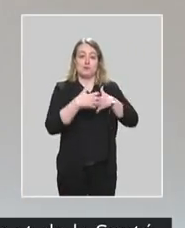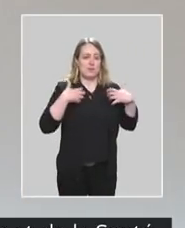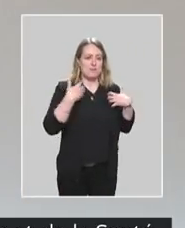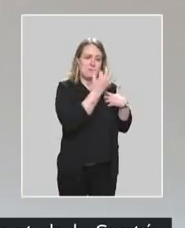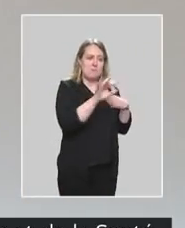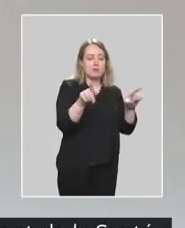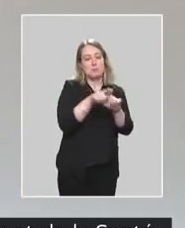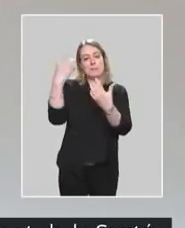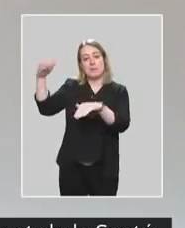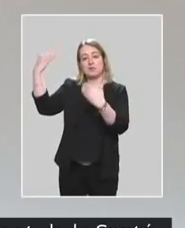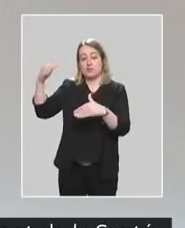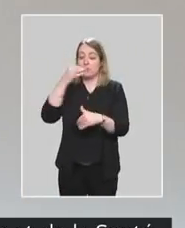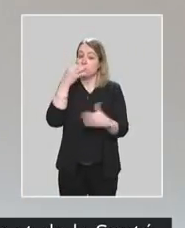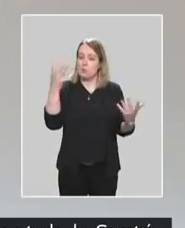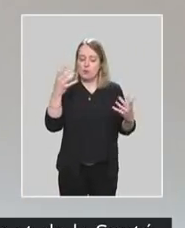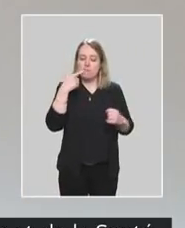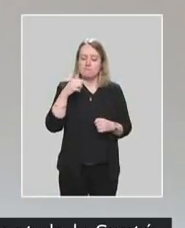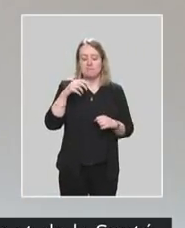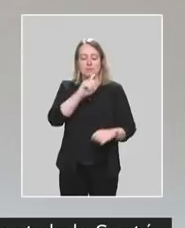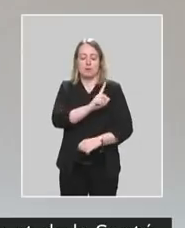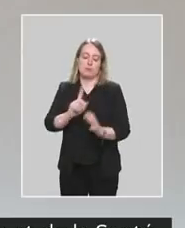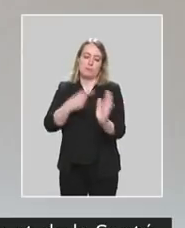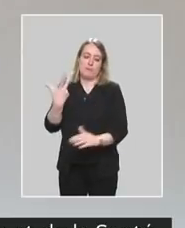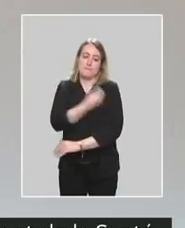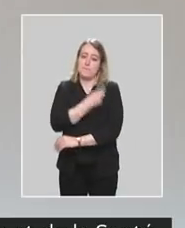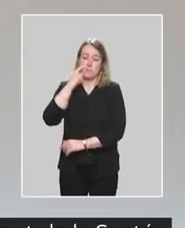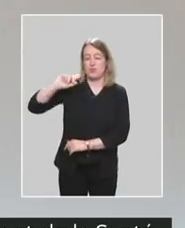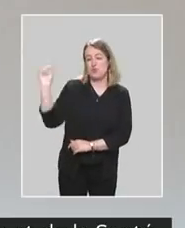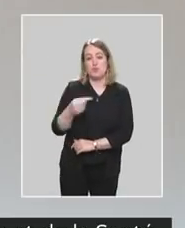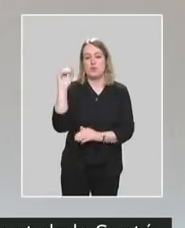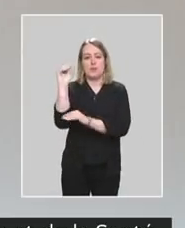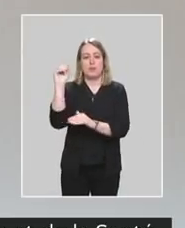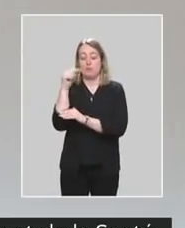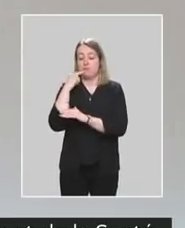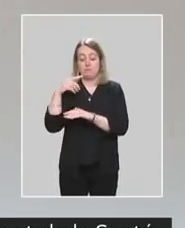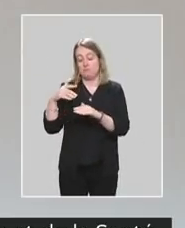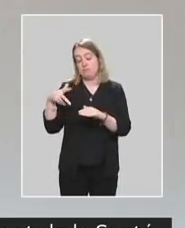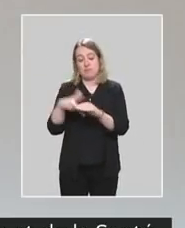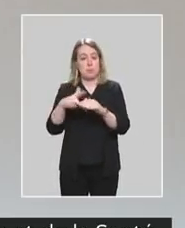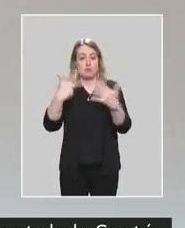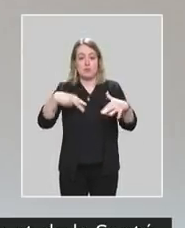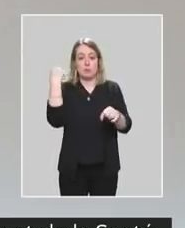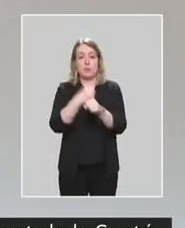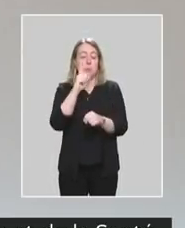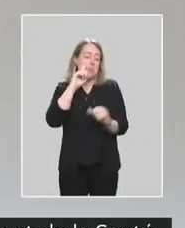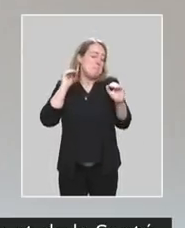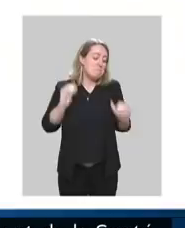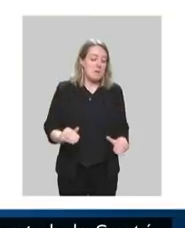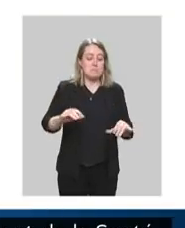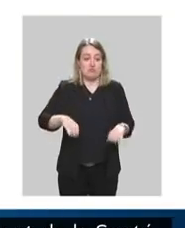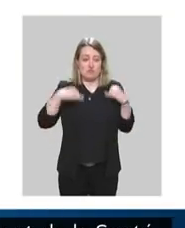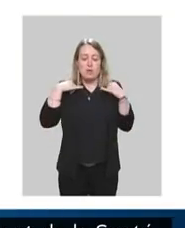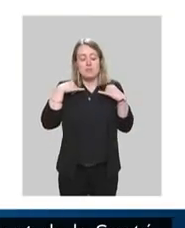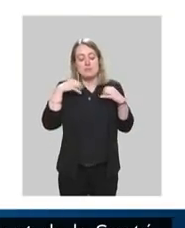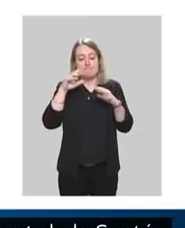désormais que ce rappel, il est utile chez tous les adultes, chez tout le monde, dès 18 ans, parce que l'immunité, même chez les adultes jeunes, elle commence à